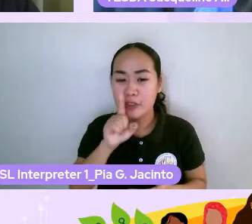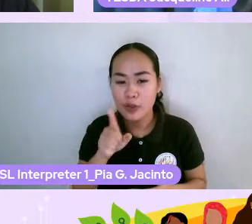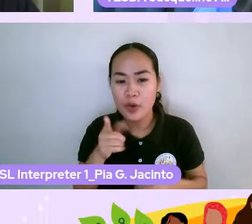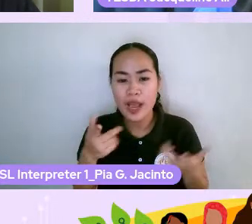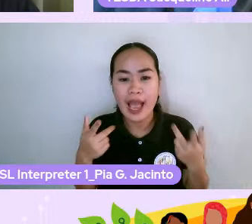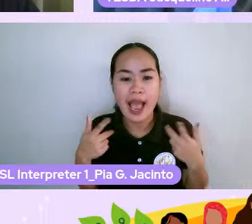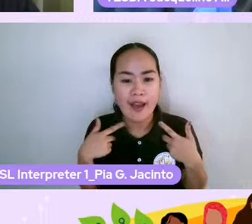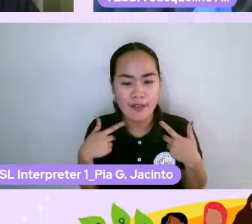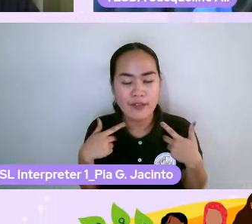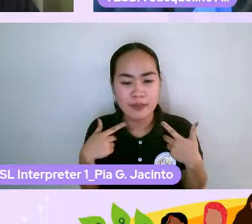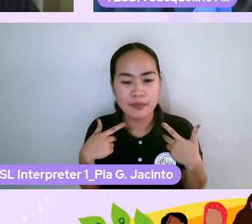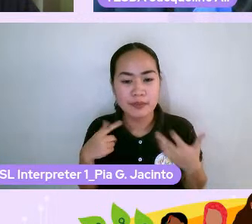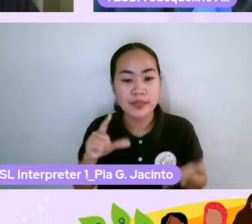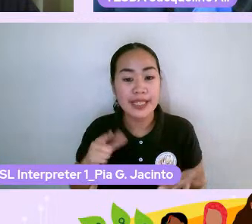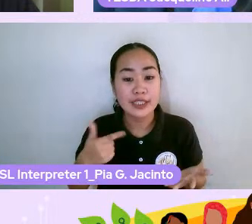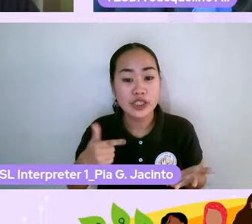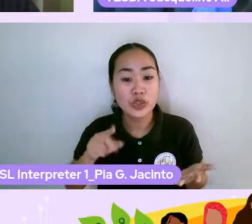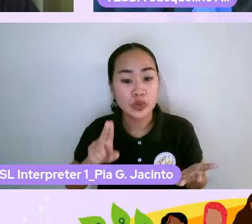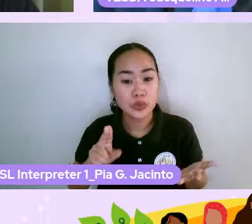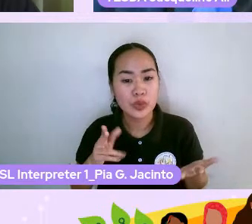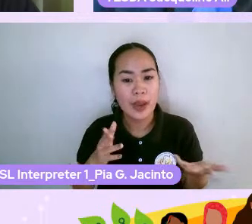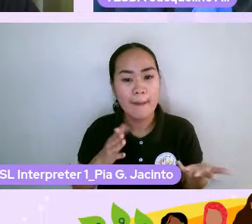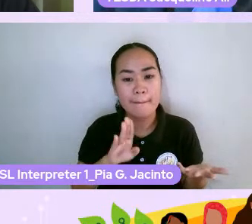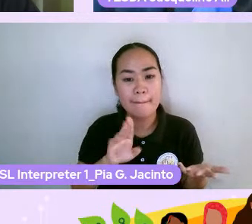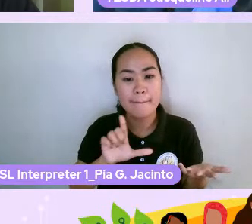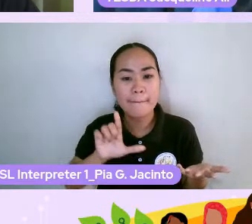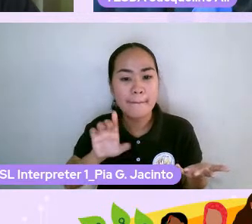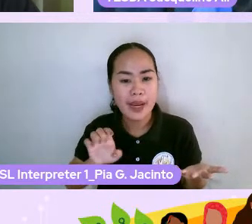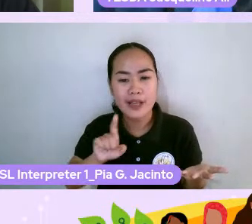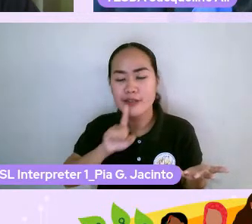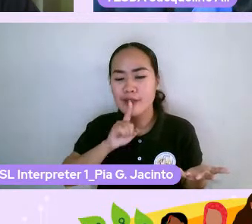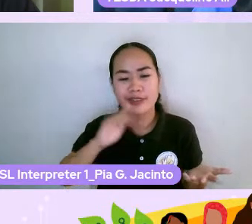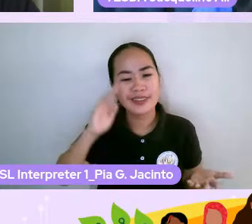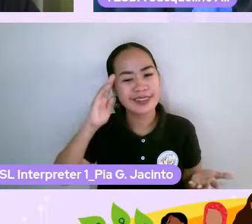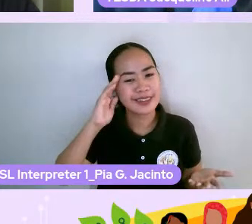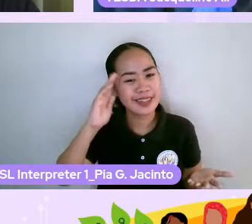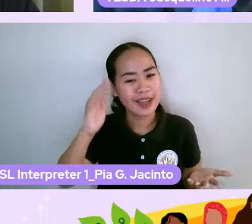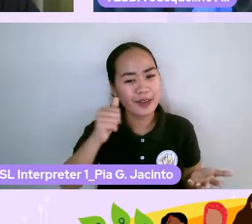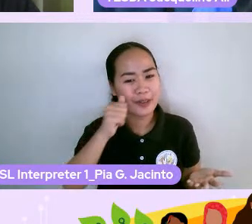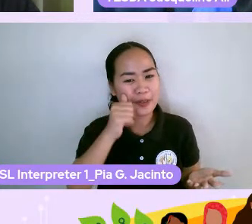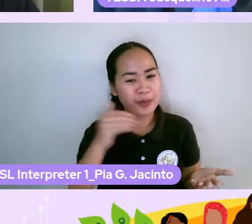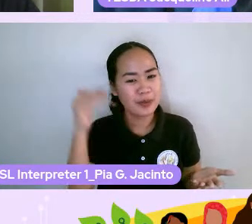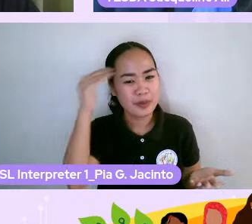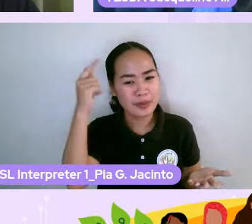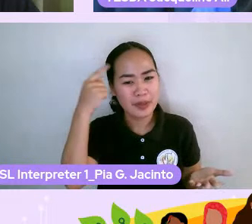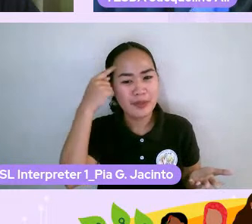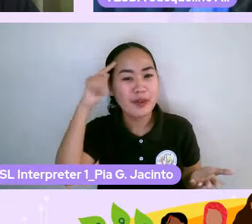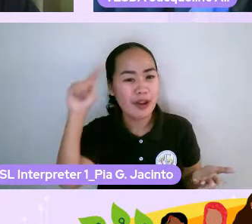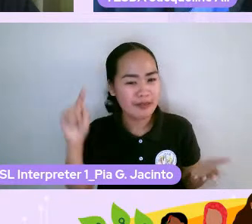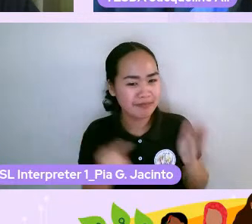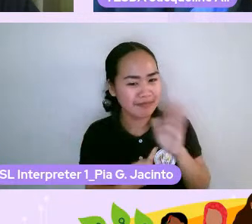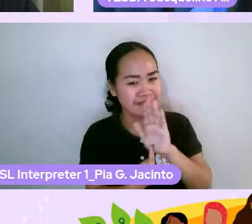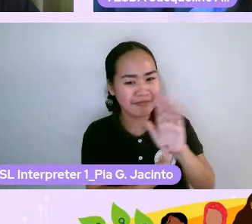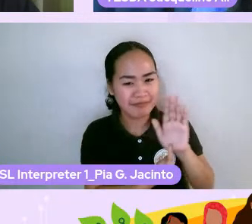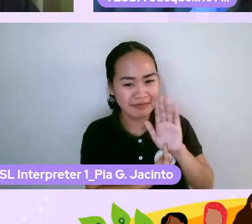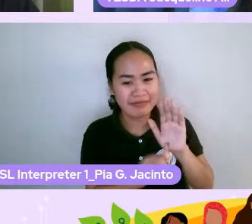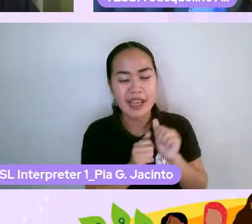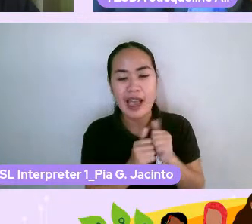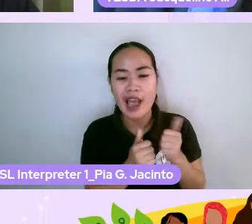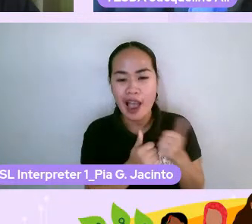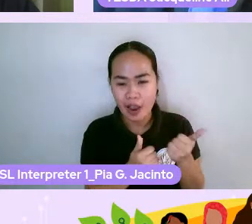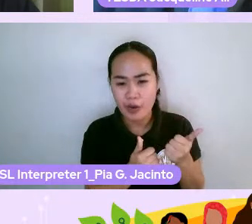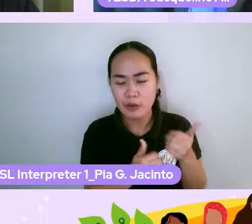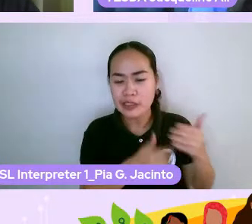Local Employment or AMBLE ay saludo sa mga kababaihan na nagpapamalas ng pagpapaunlad